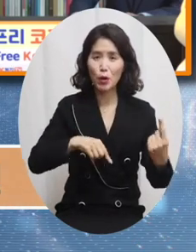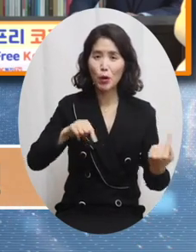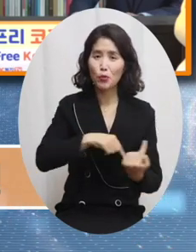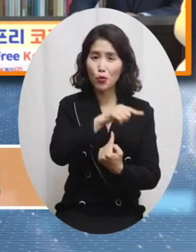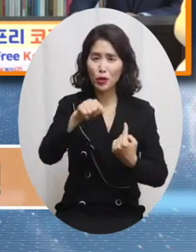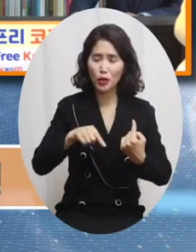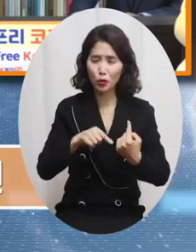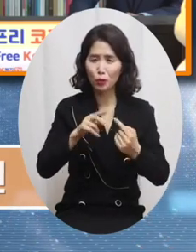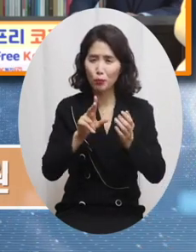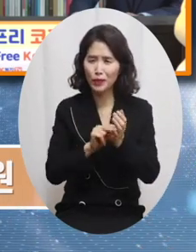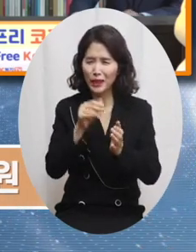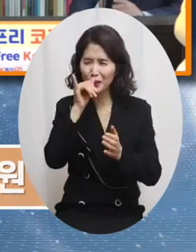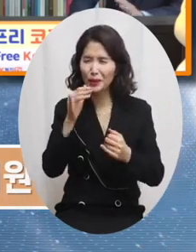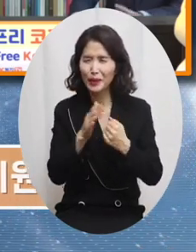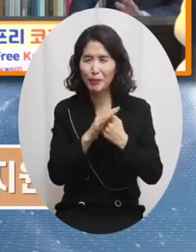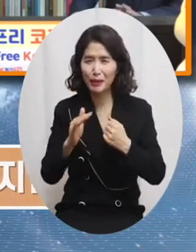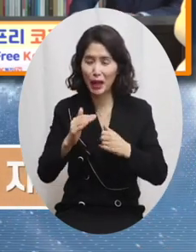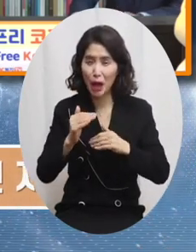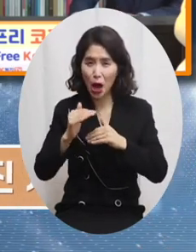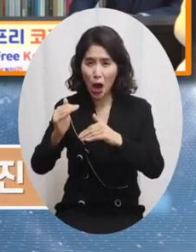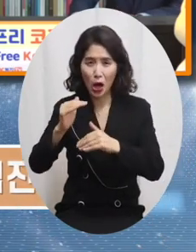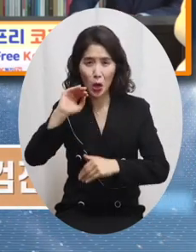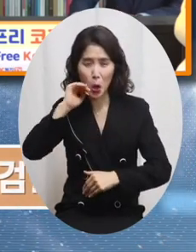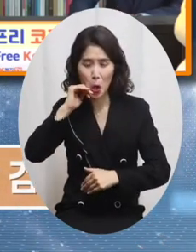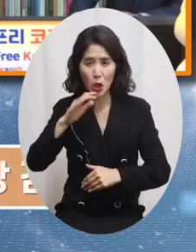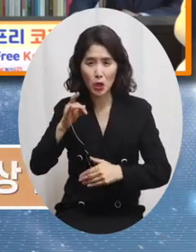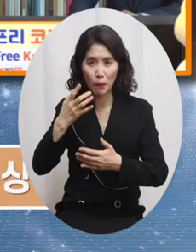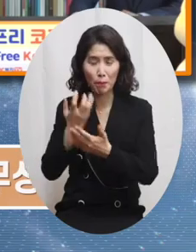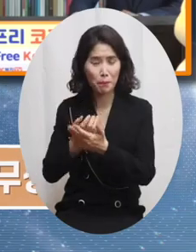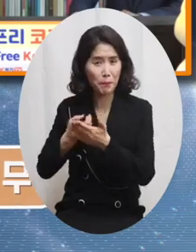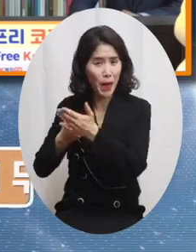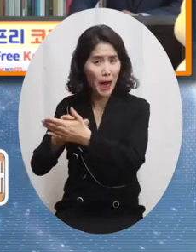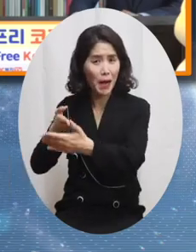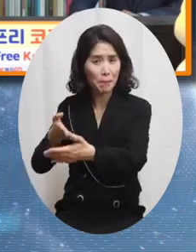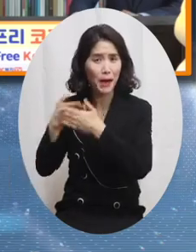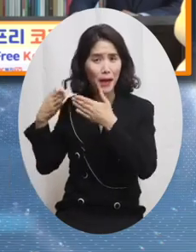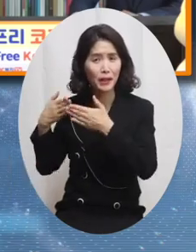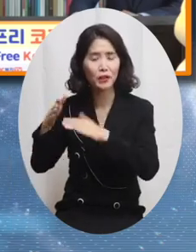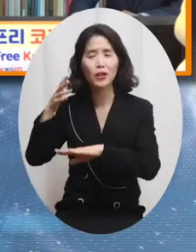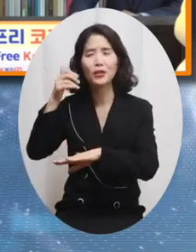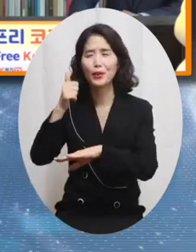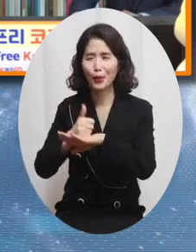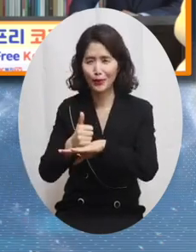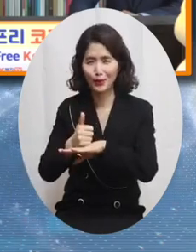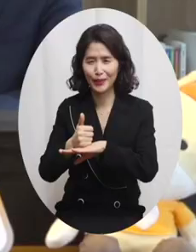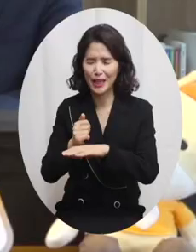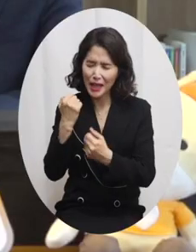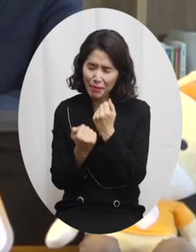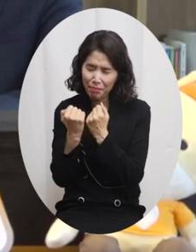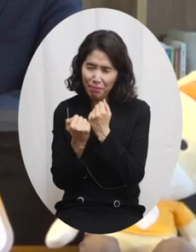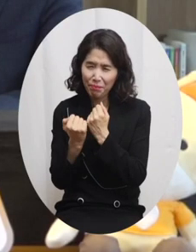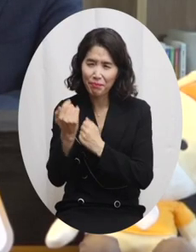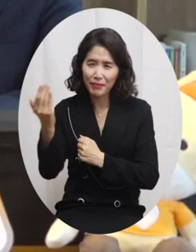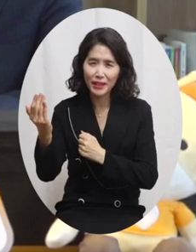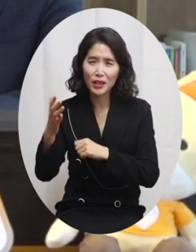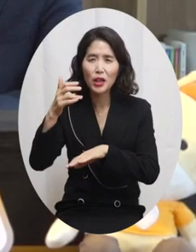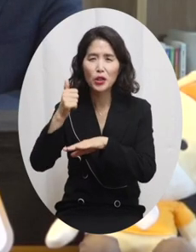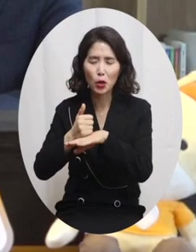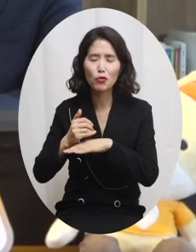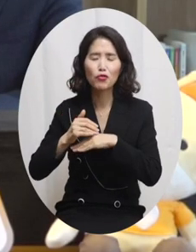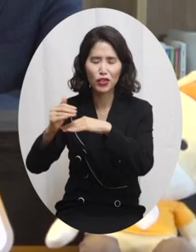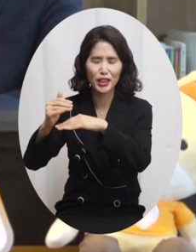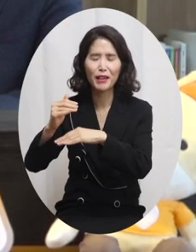돼가지고 네. 그 뭐야 허용을 안 해줘서 근데 결국은 이제 저희가 설득을 하고 이렇게 해서 이제 하는